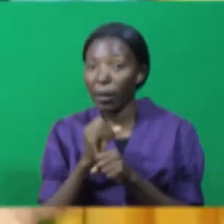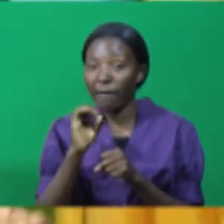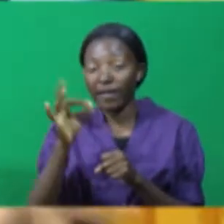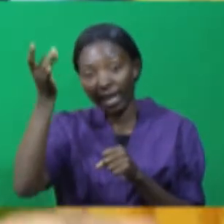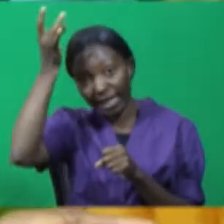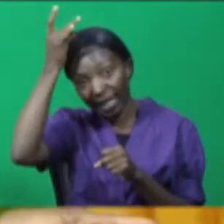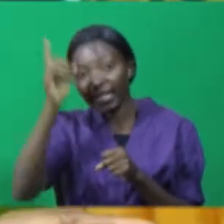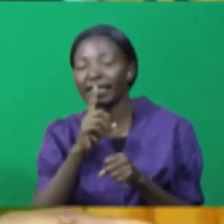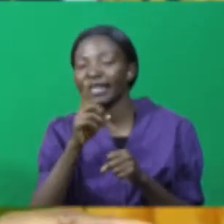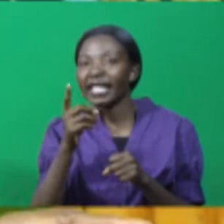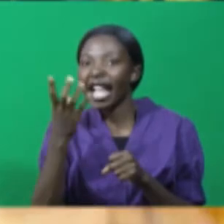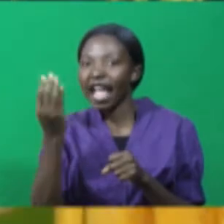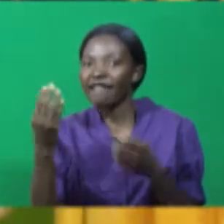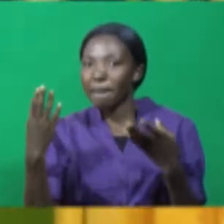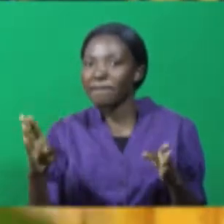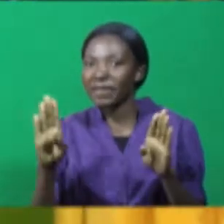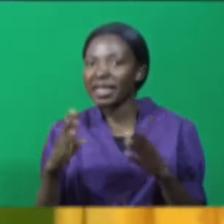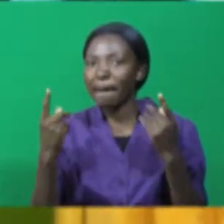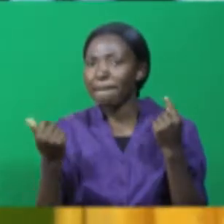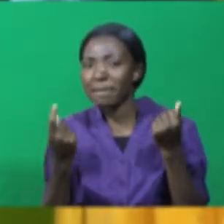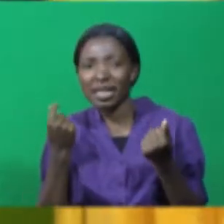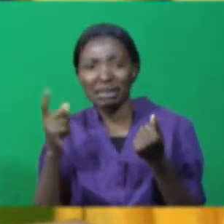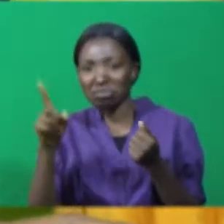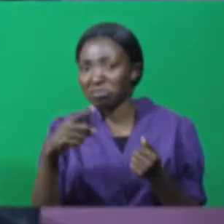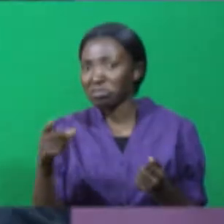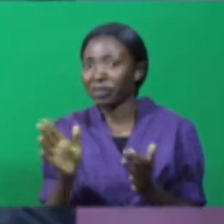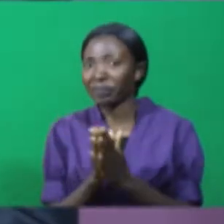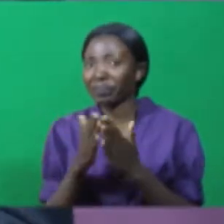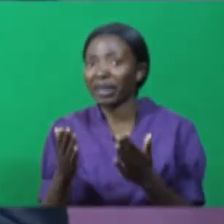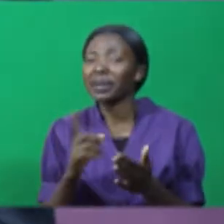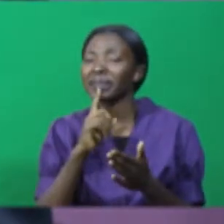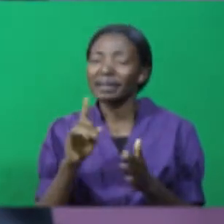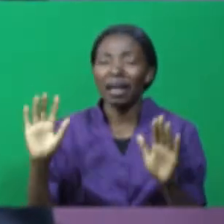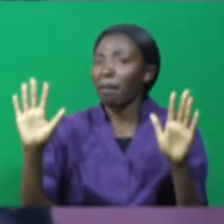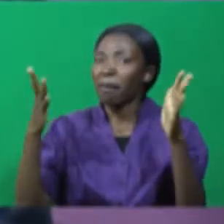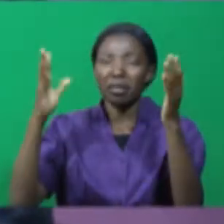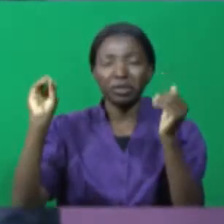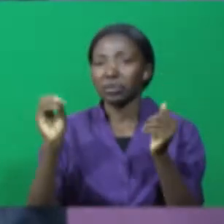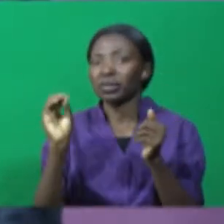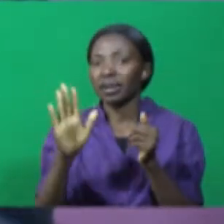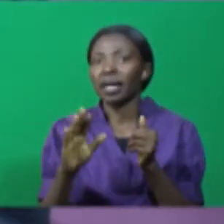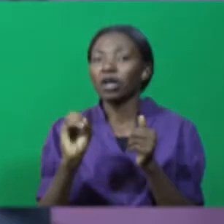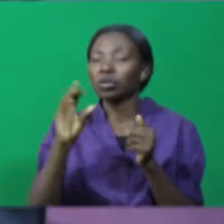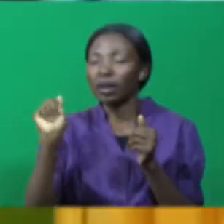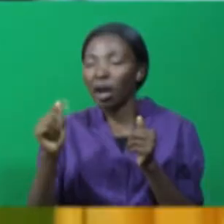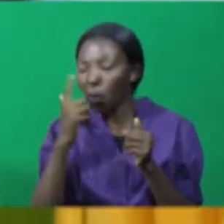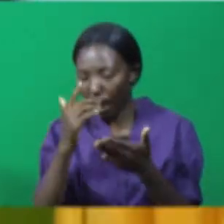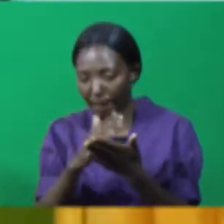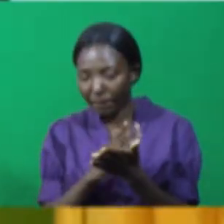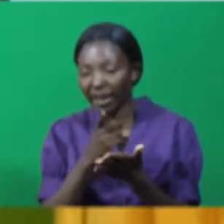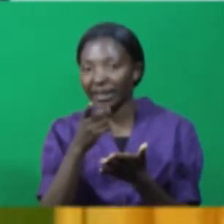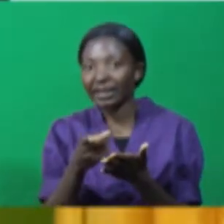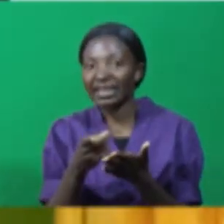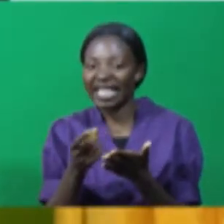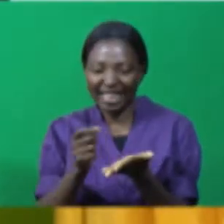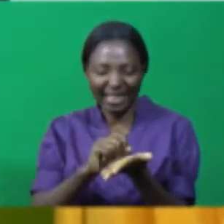ari kuitirwa birthday party. Hapana chinhu chakamboipa. Unototi ari kurumbidzwa. Saka varonga kudaro mamba